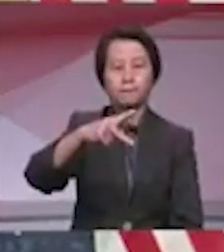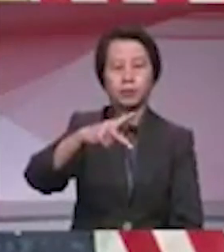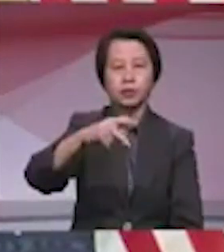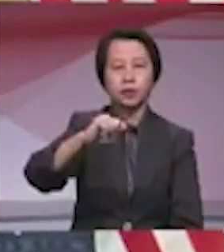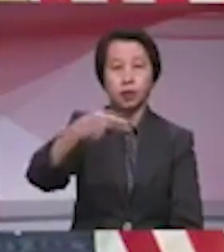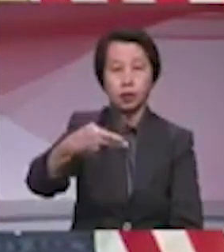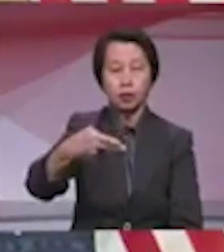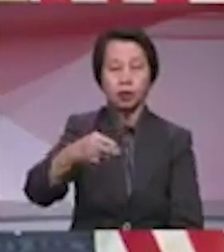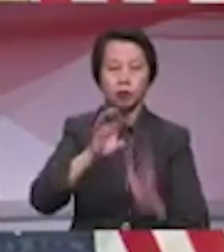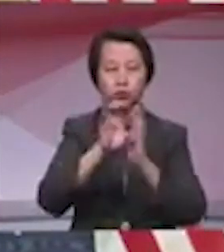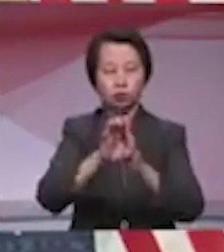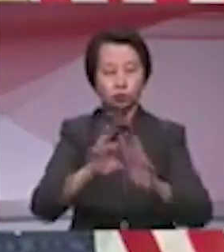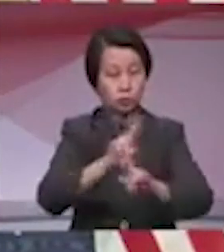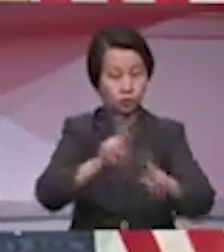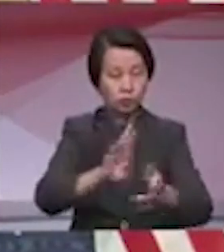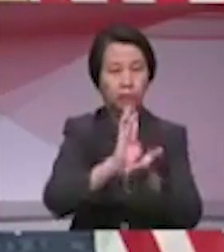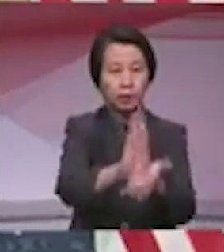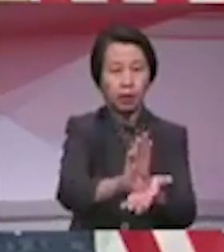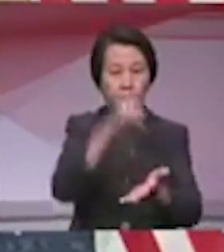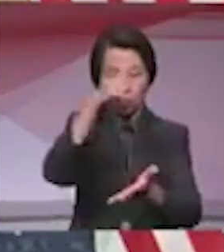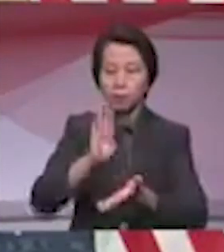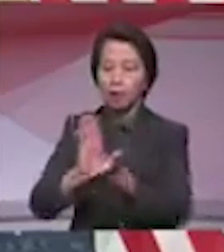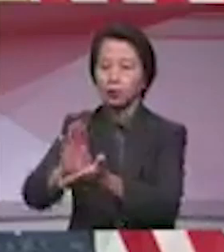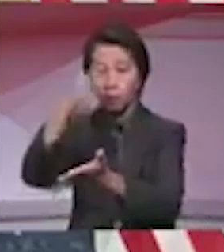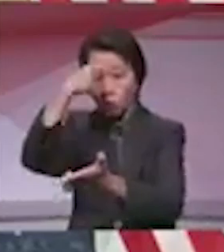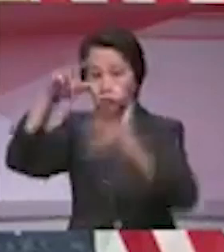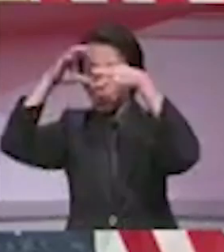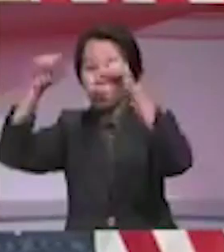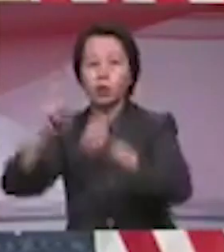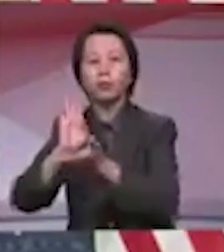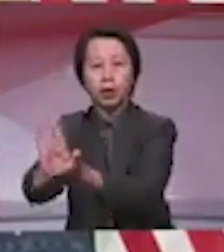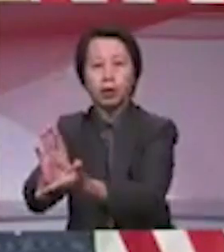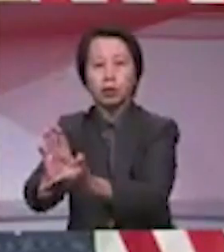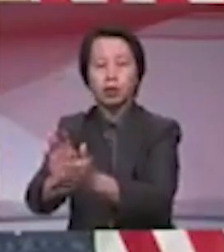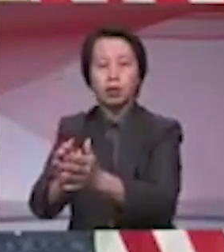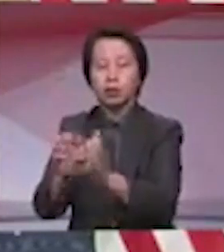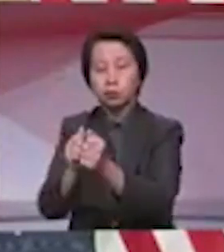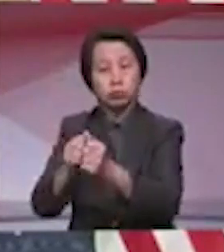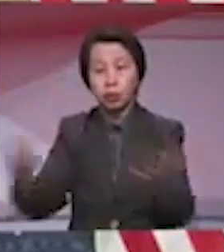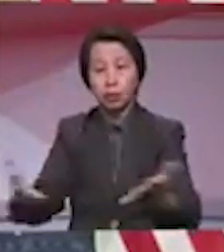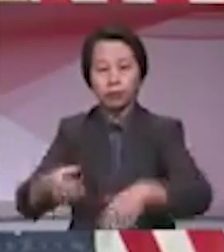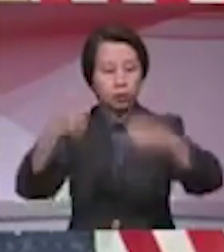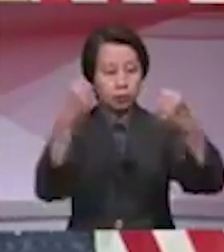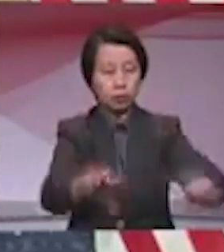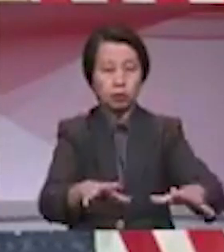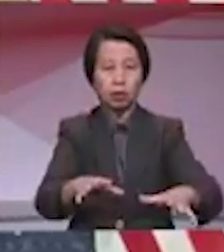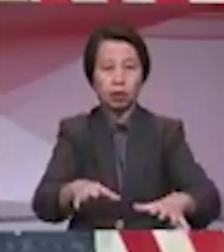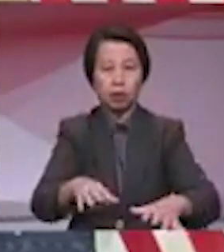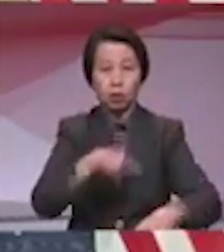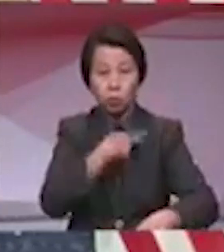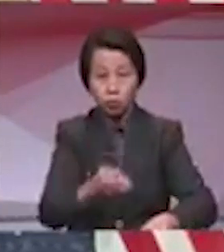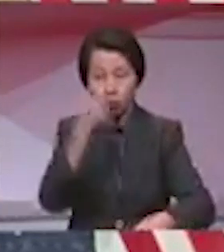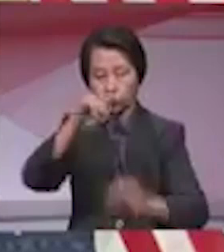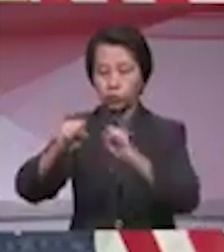lain menyediakan bantuan bagi majikan tanpa mensyaratkan kehilangan hasil